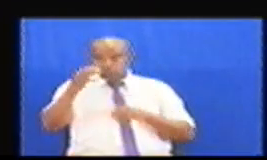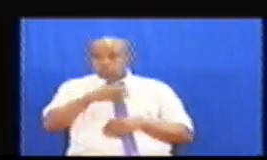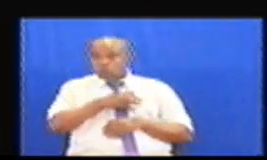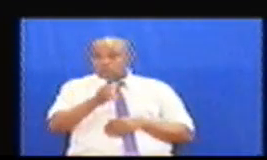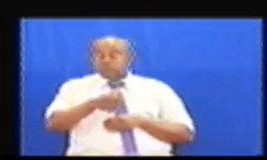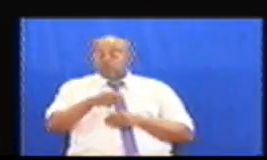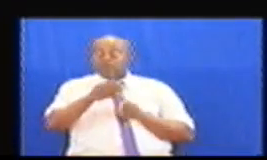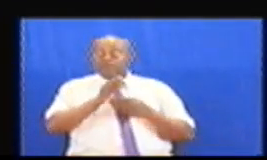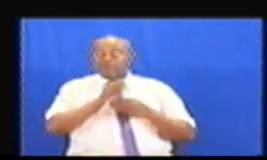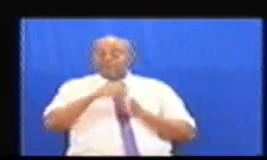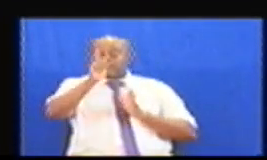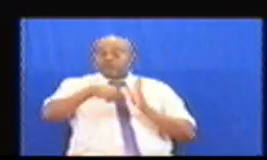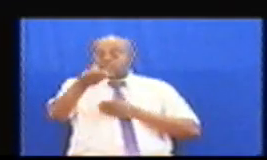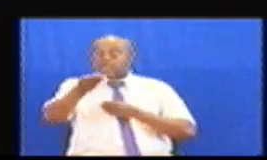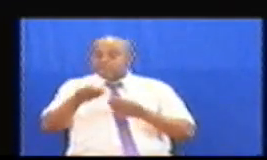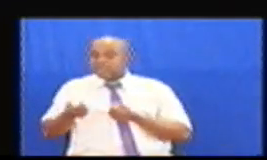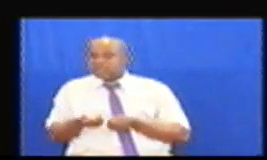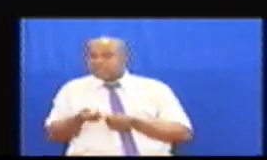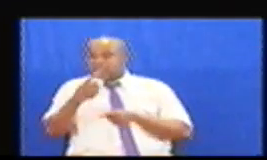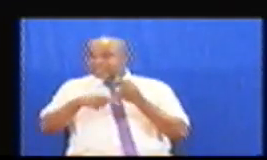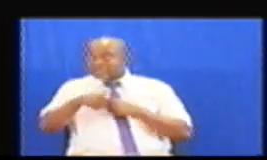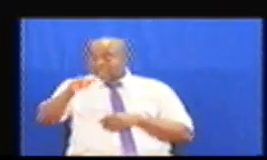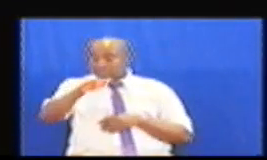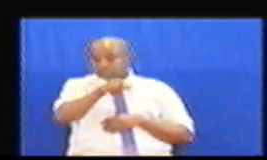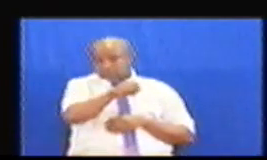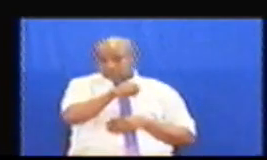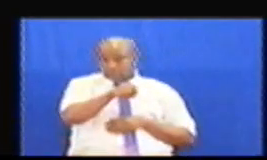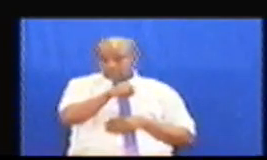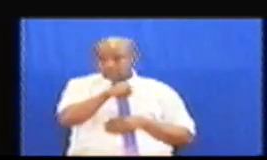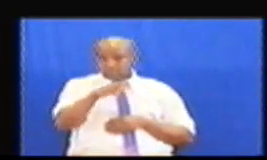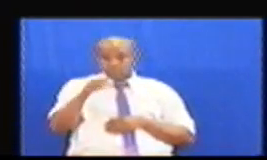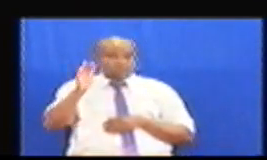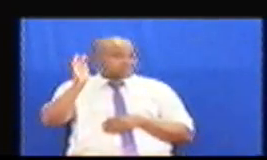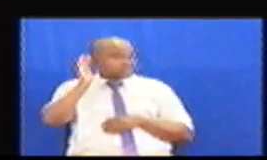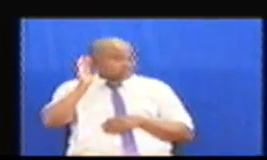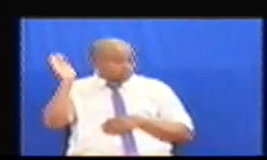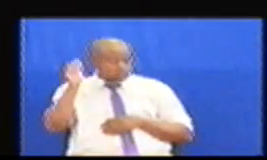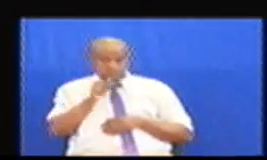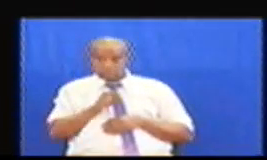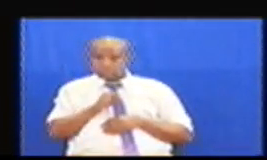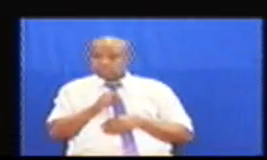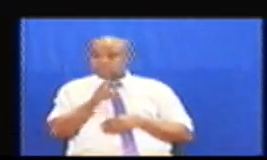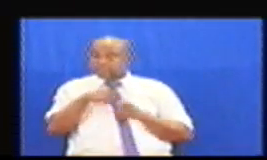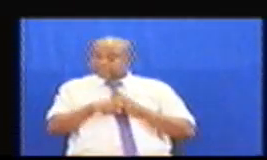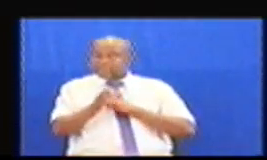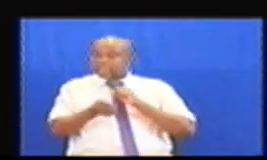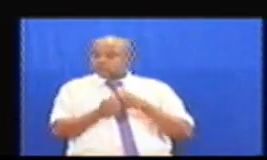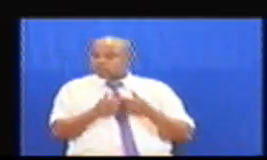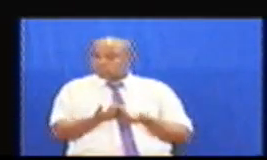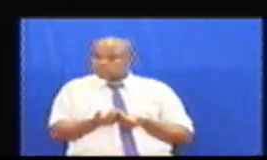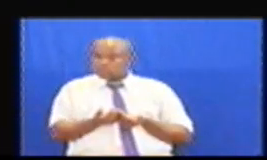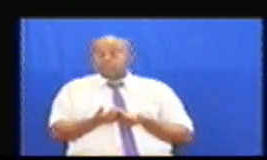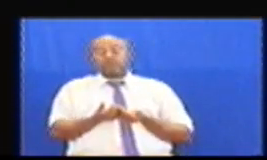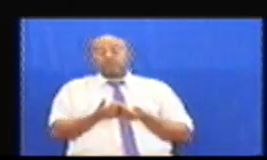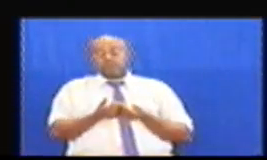ameshatoa mwongozo. Lakini katika mazingira haya mheshimiwa Spika, kama ambavyo tunasita serikali ifanye intervention kwenye swala la afueni iliyotolewa na nchi